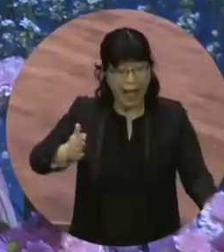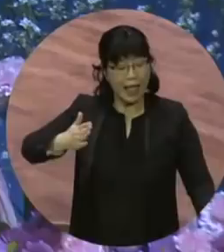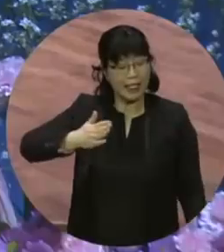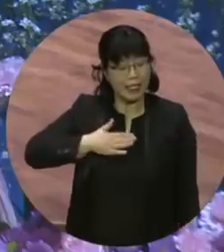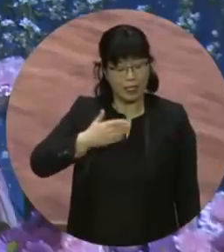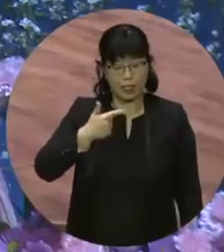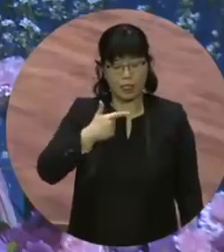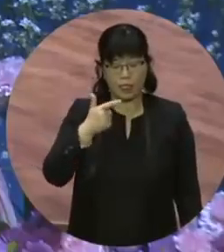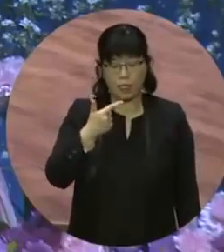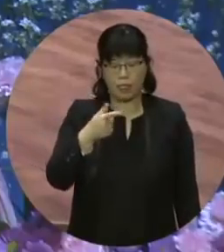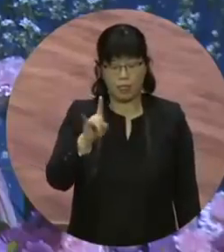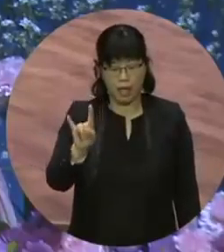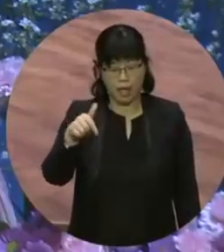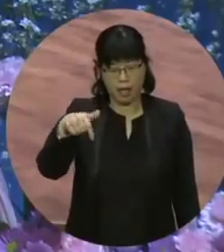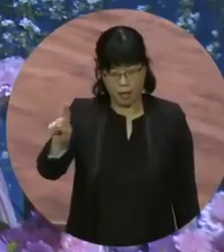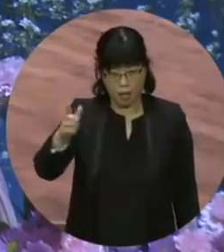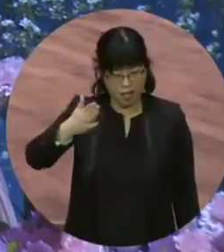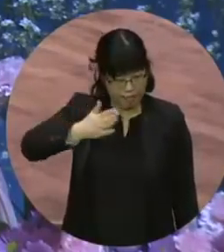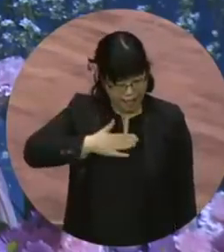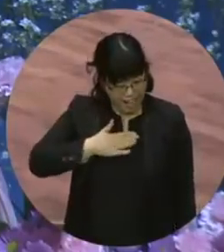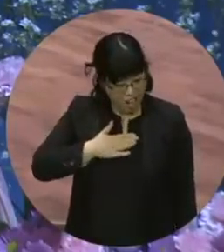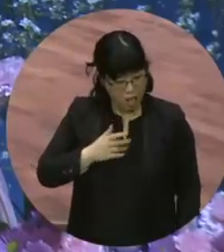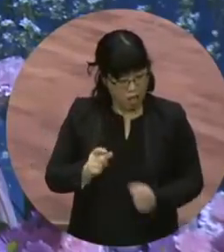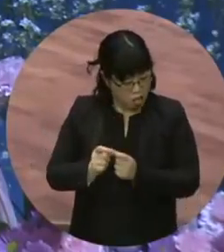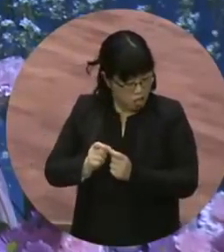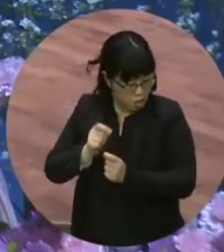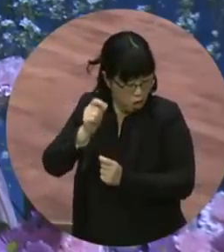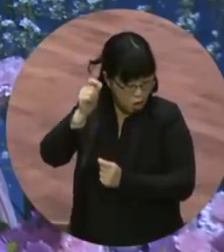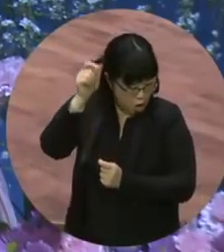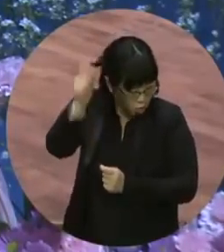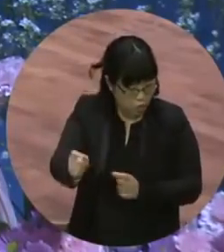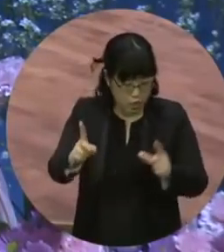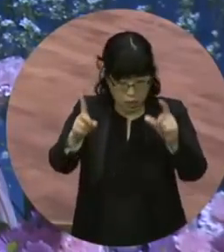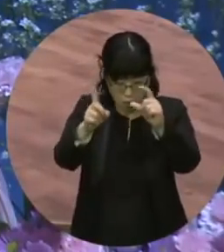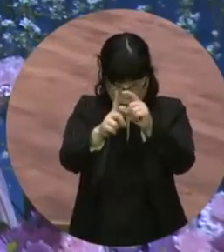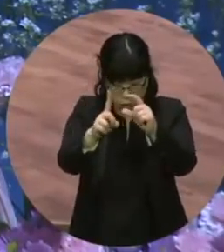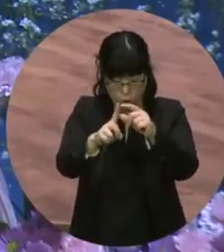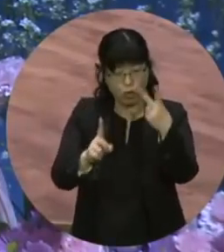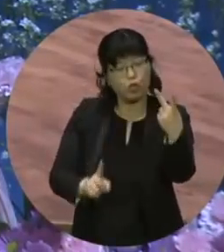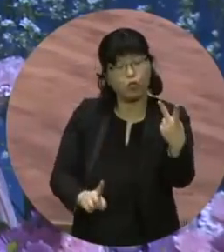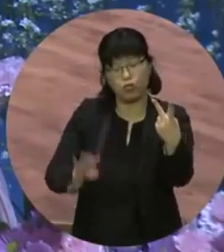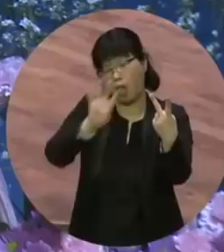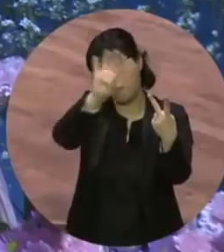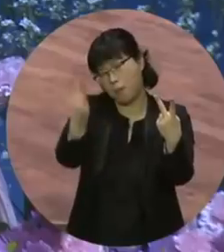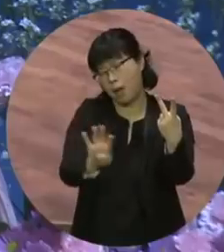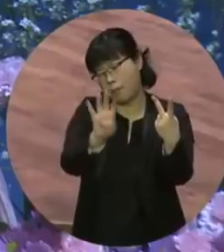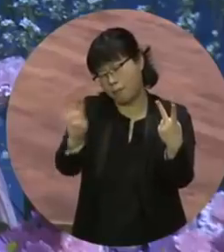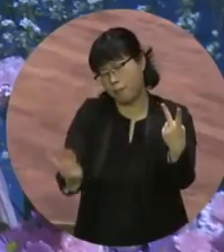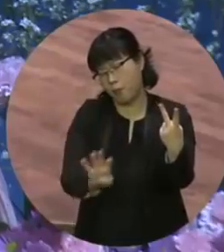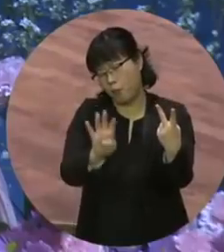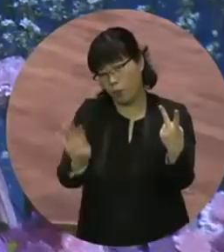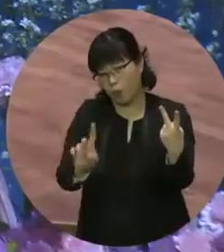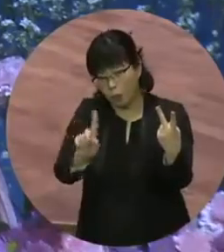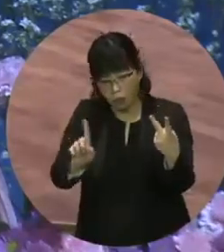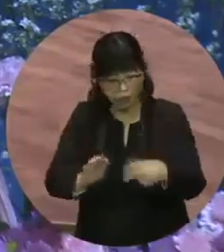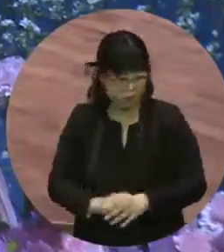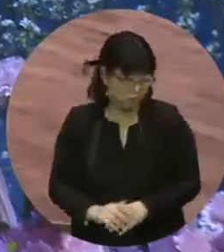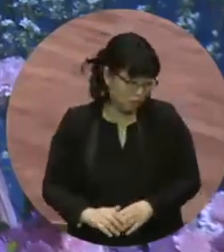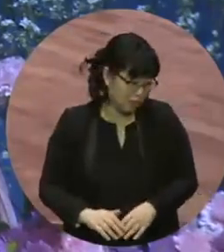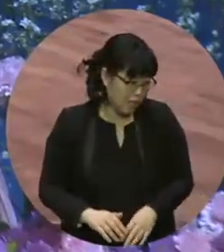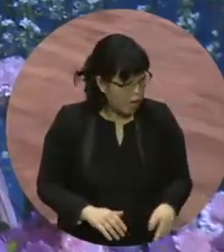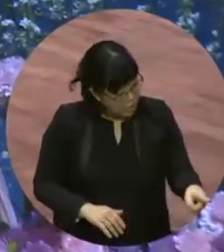내가 영원히. 이 말은요. 아브라함의 수준과 행편에 상관이 없는